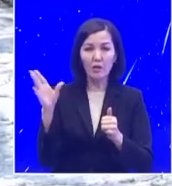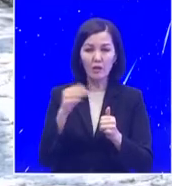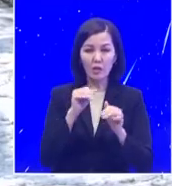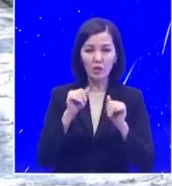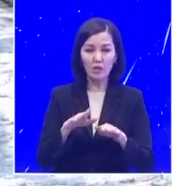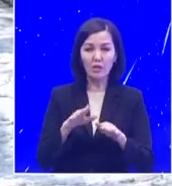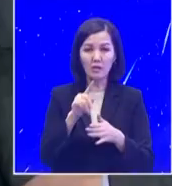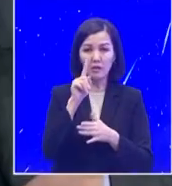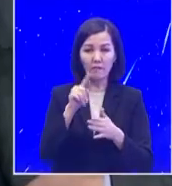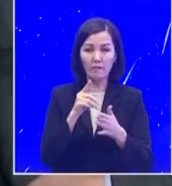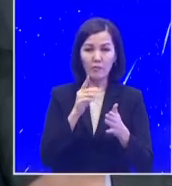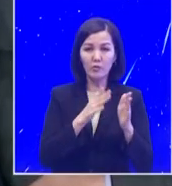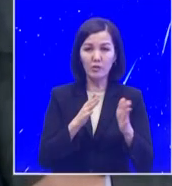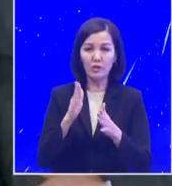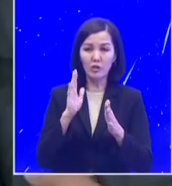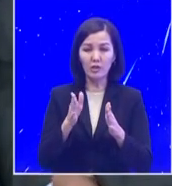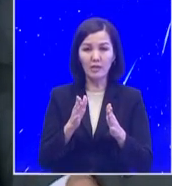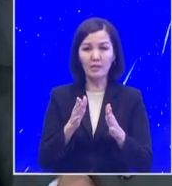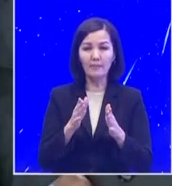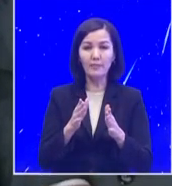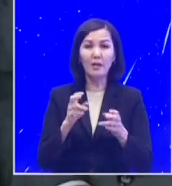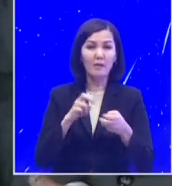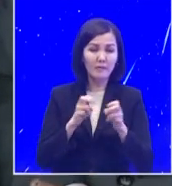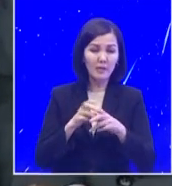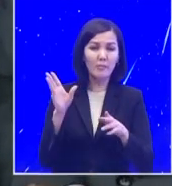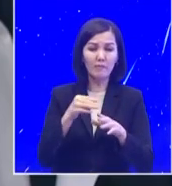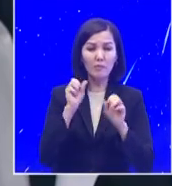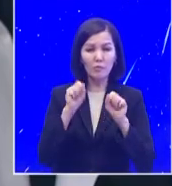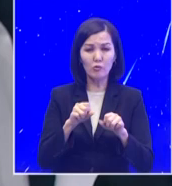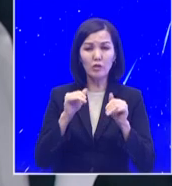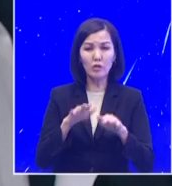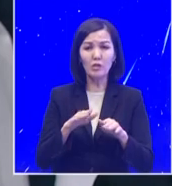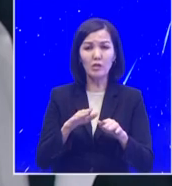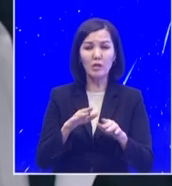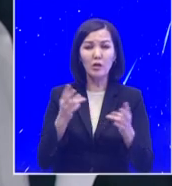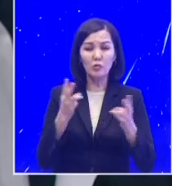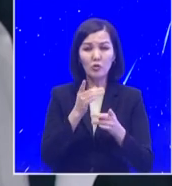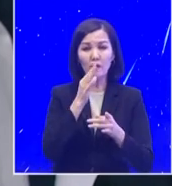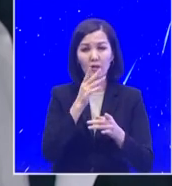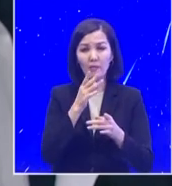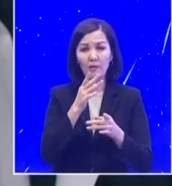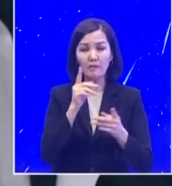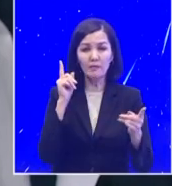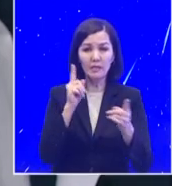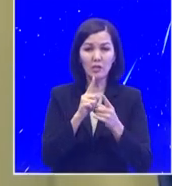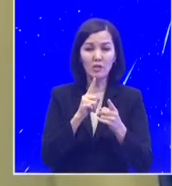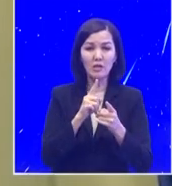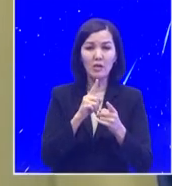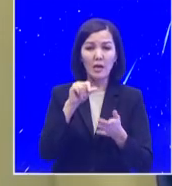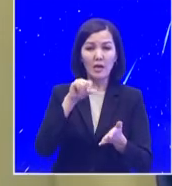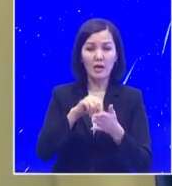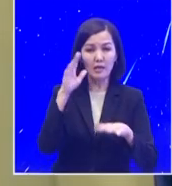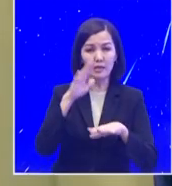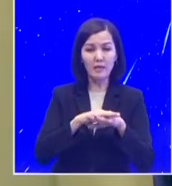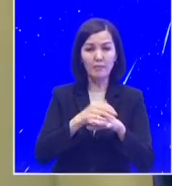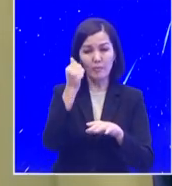решения этих вопросов, решается. Все проблемы разрешимы. Единственное, необходимо время. В заключении встречи Талгат Умралиев